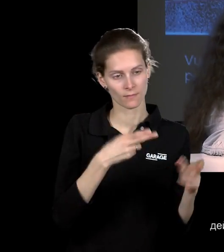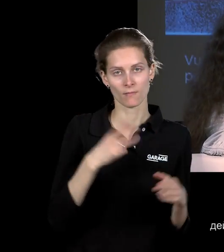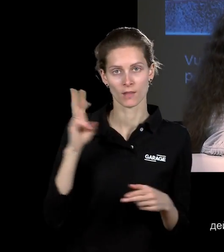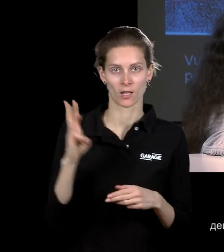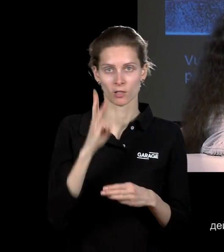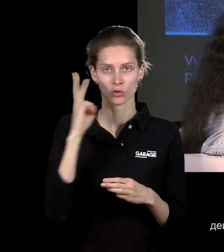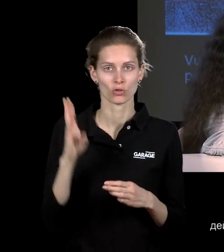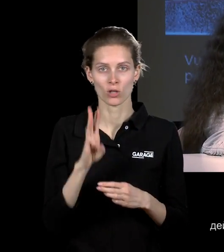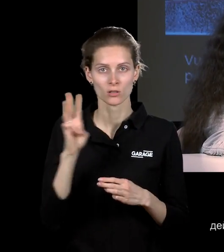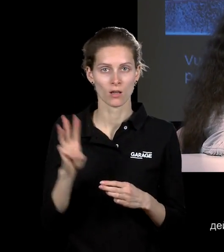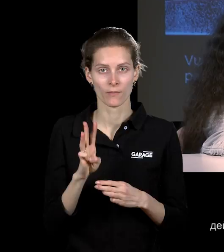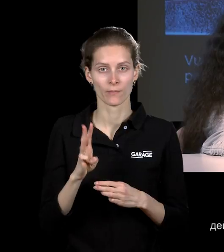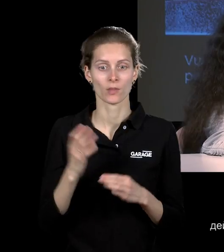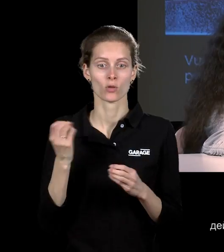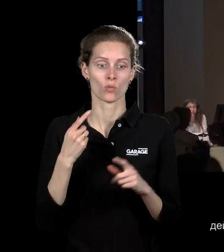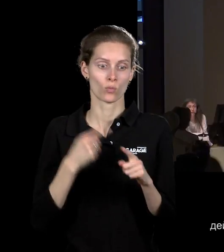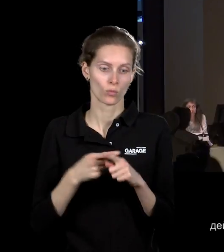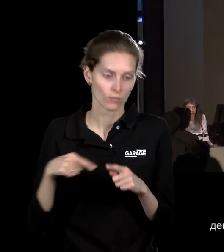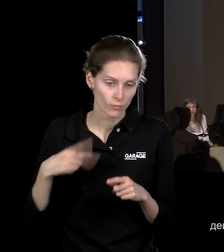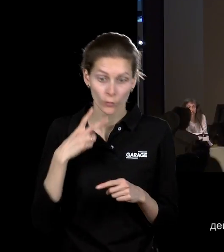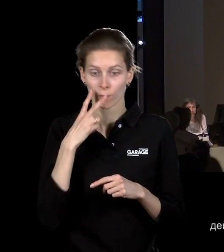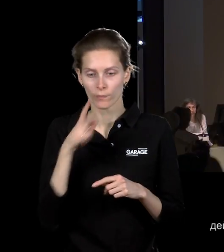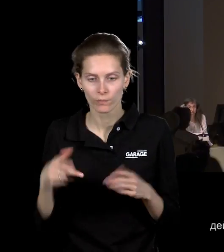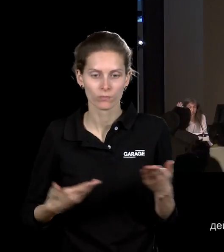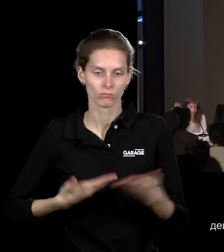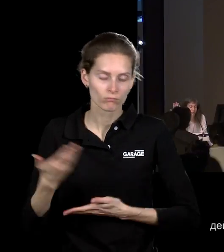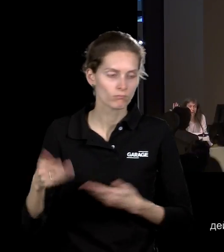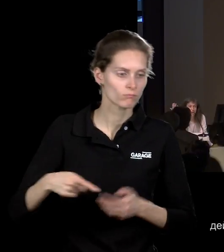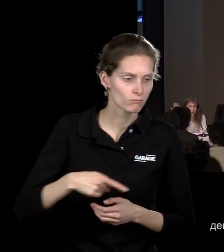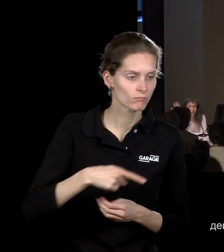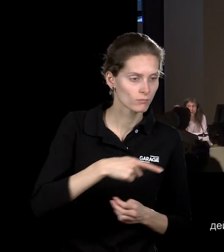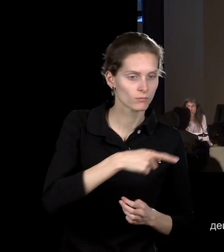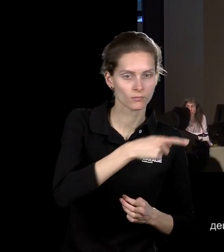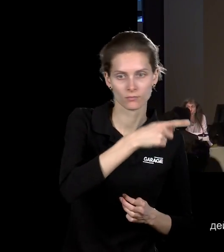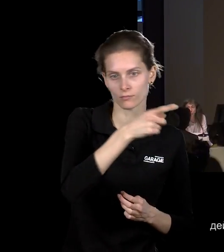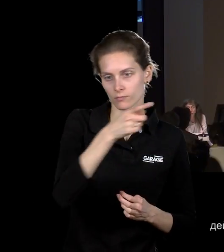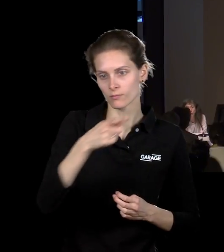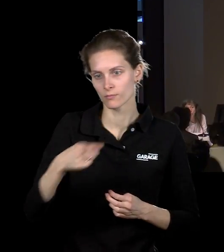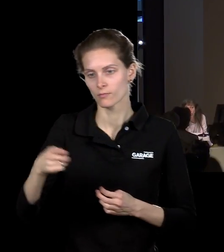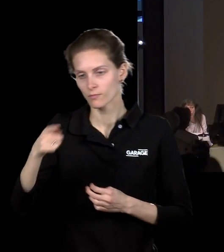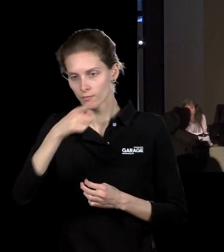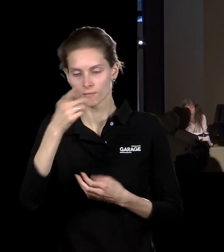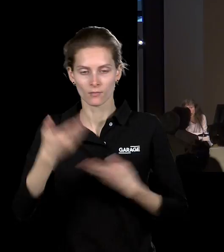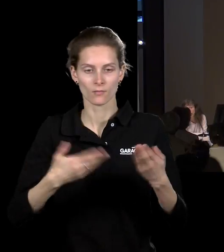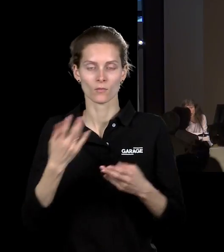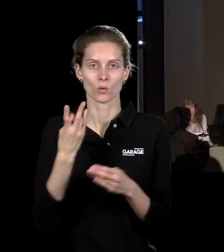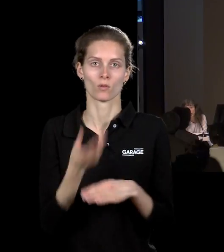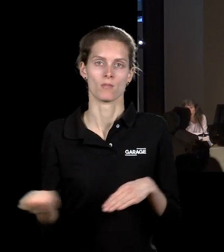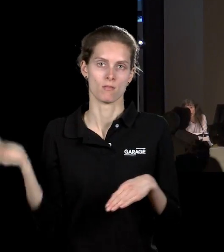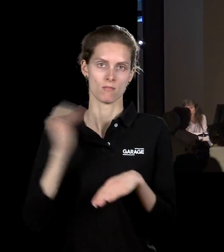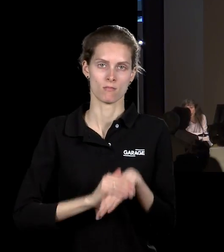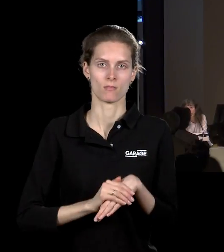3 часа. И для того, чтобы обойти эти линии, действительно понять, как своими шагами измерить эту скульптуру, надо там провести весь